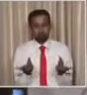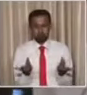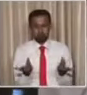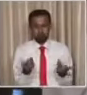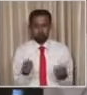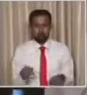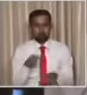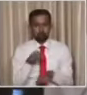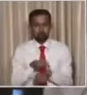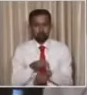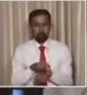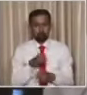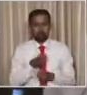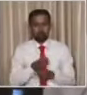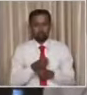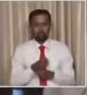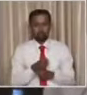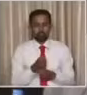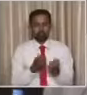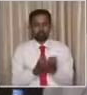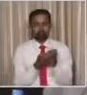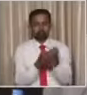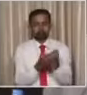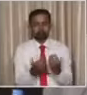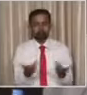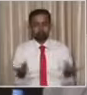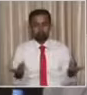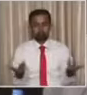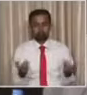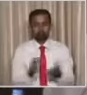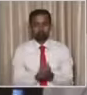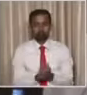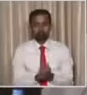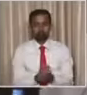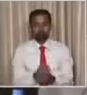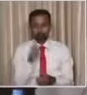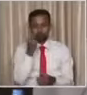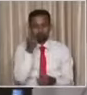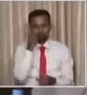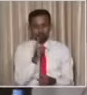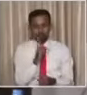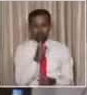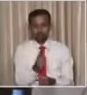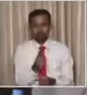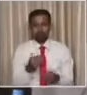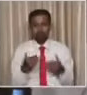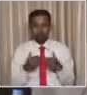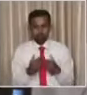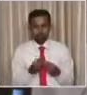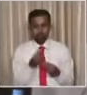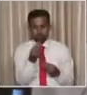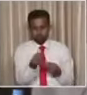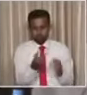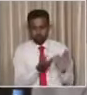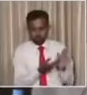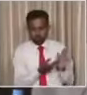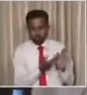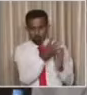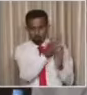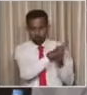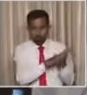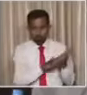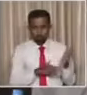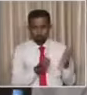මේ අවස්ථාවේදී රජයට අනුග්‍රහයක් දෙන්න බෑ කියලා." මම එකක් කියන්න. අපේ ඉදිරිපත් කරලා තියෙන ඩොකියුමන්ට් එකේ